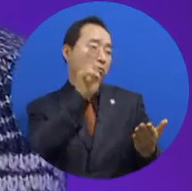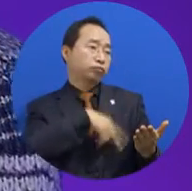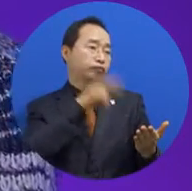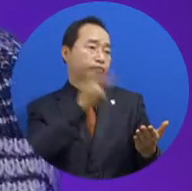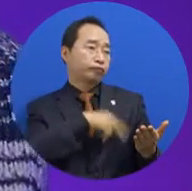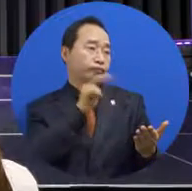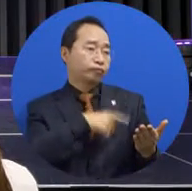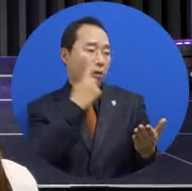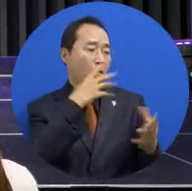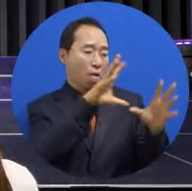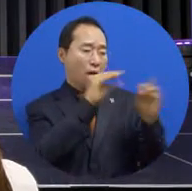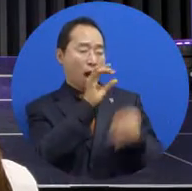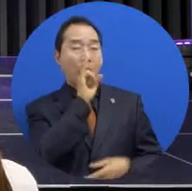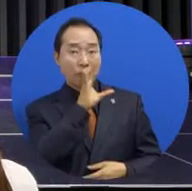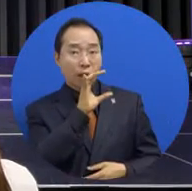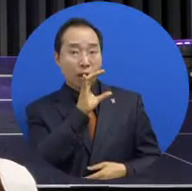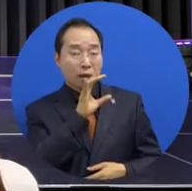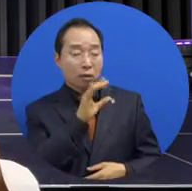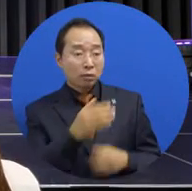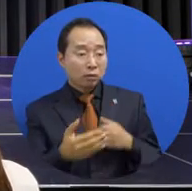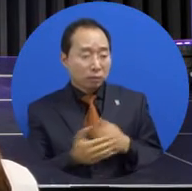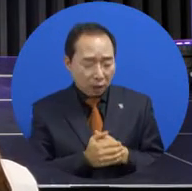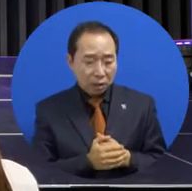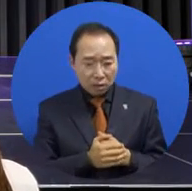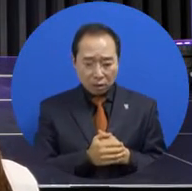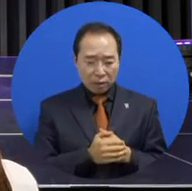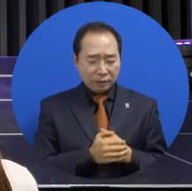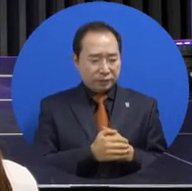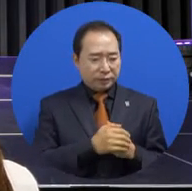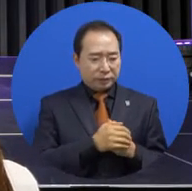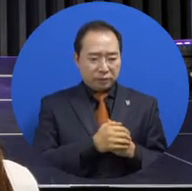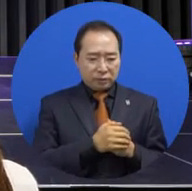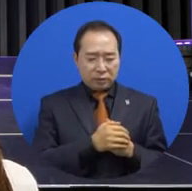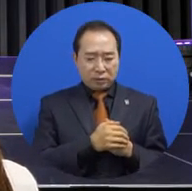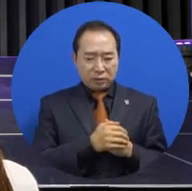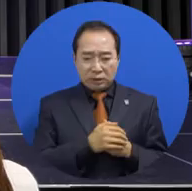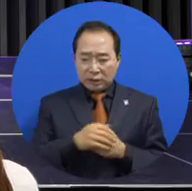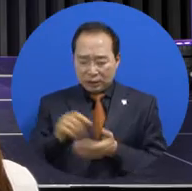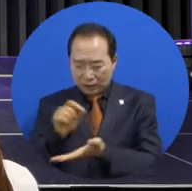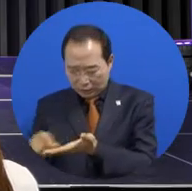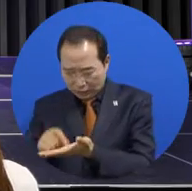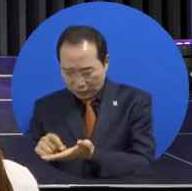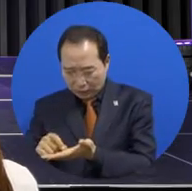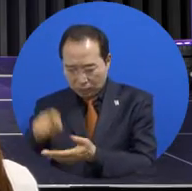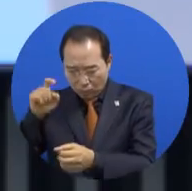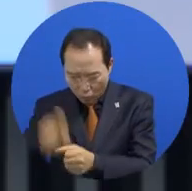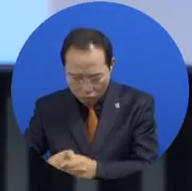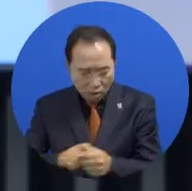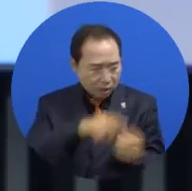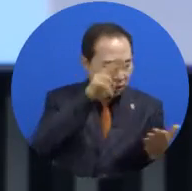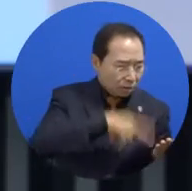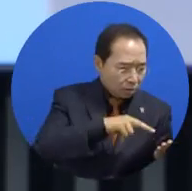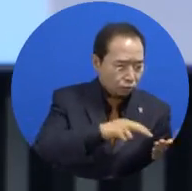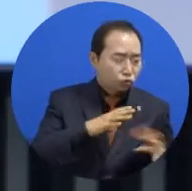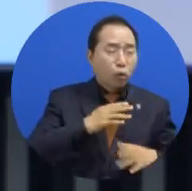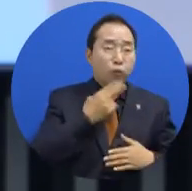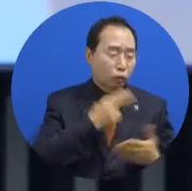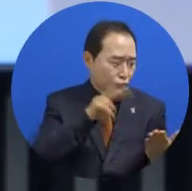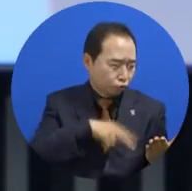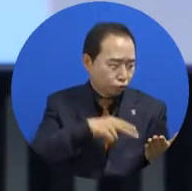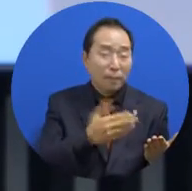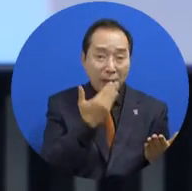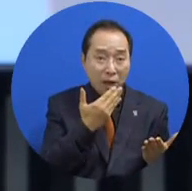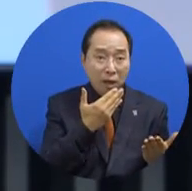것이 두렵지가 않아요. 그런데 읽은 다음에 쓰겠다고 하면 조금 어려우면 읽기